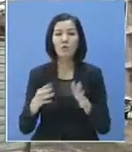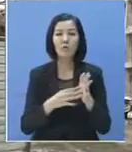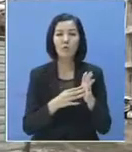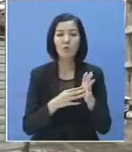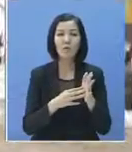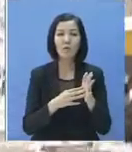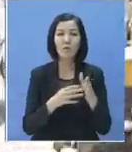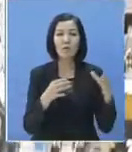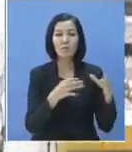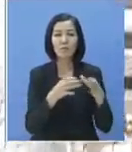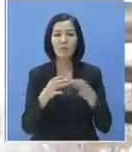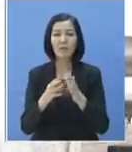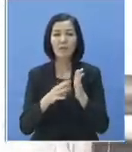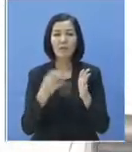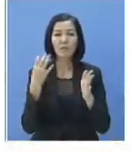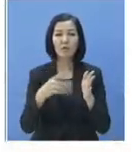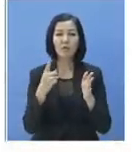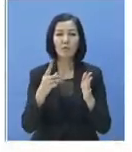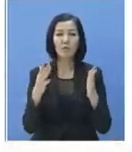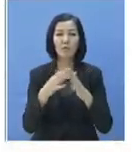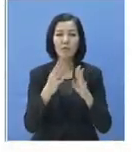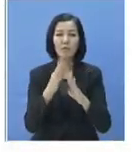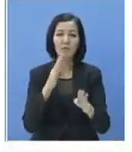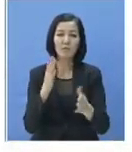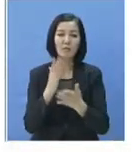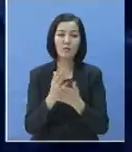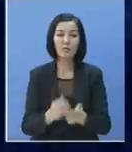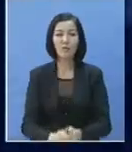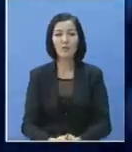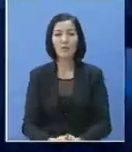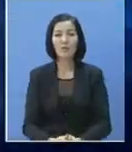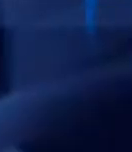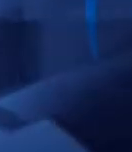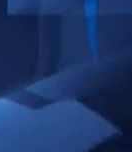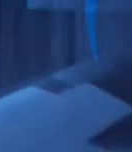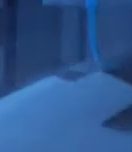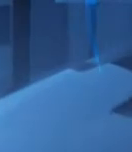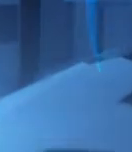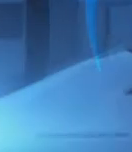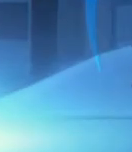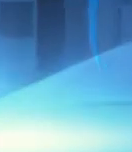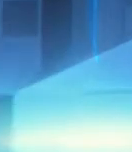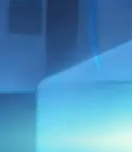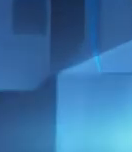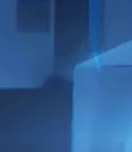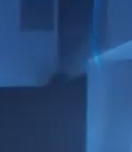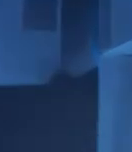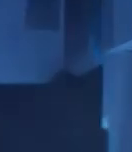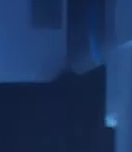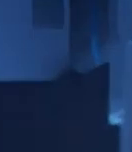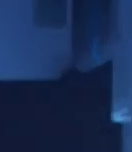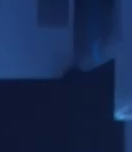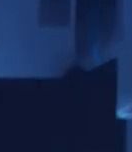санат бойынша 841 адам баспана кезегінде тұр. Камшат Мұхамеджан, Абзал Нүсіп, Жетсу арнасы, Көксу ауданынан.